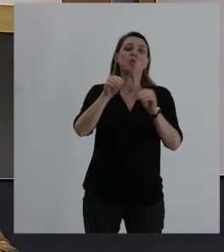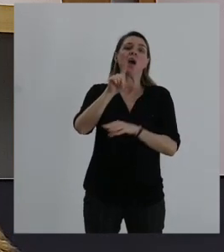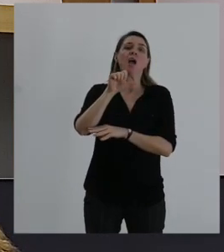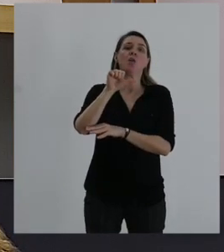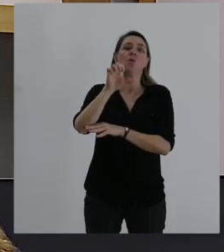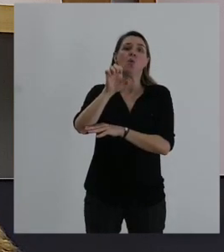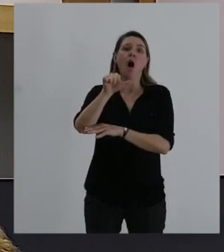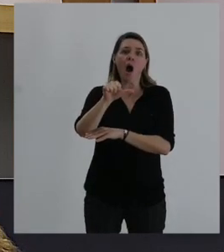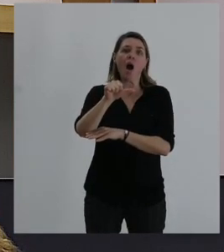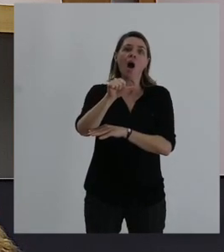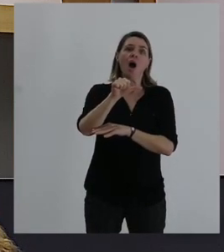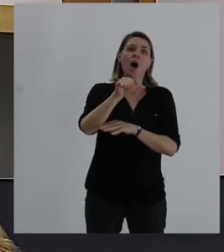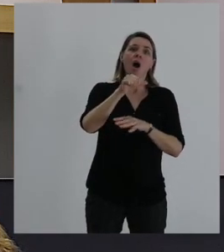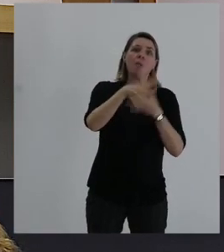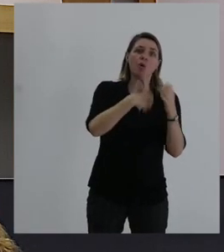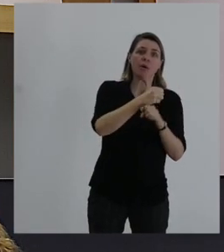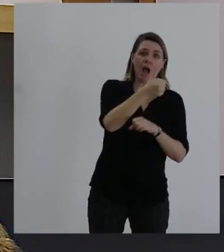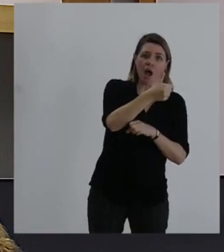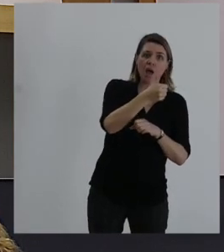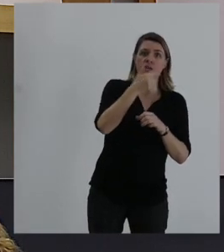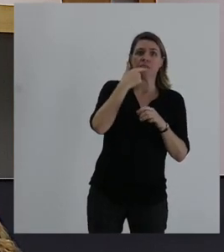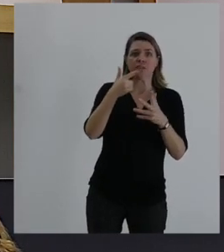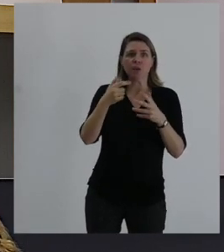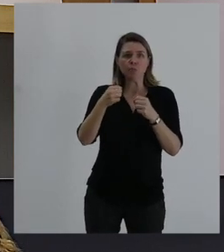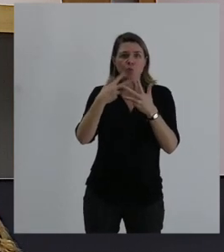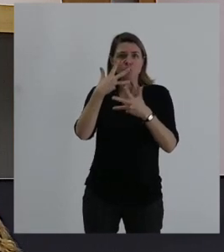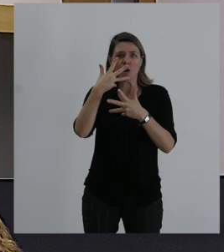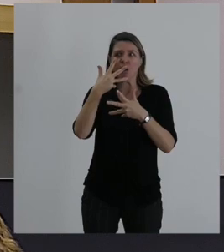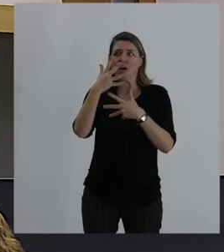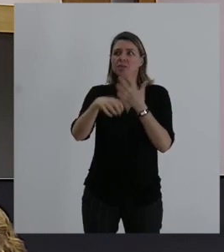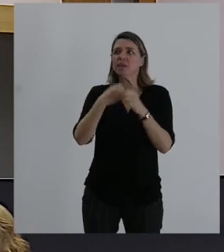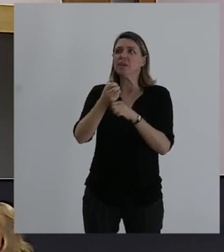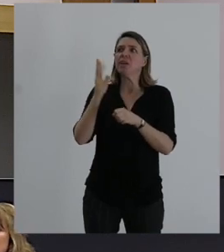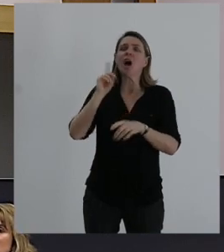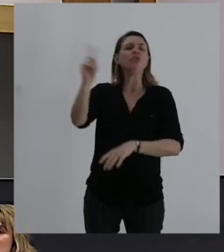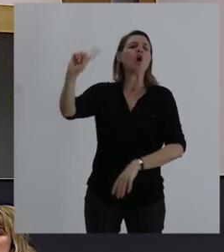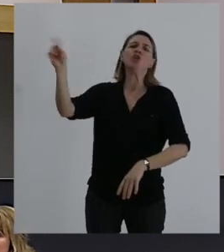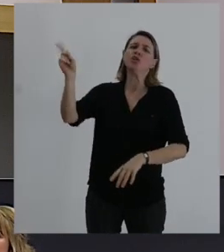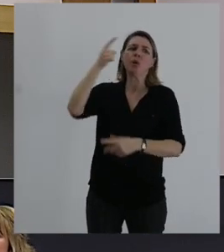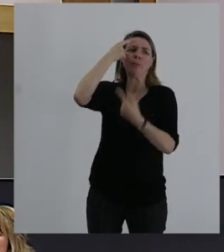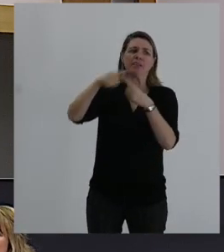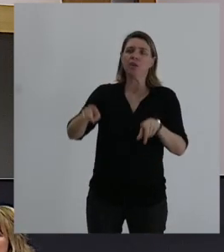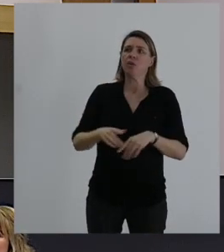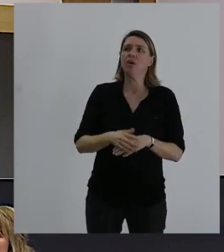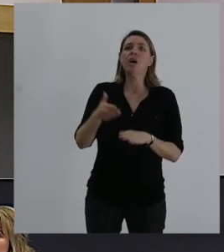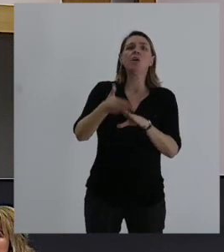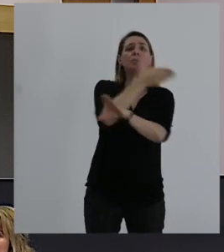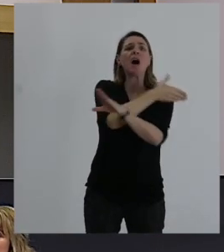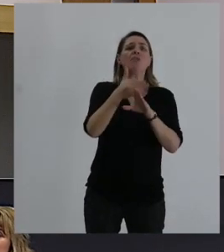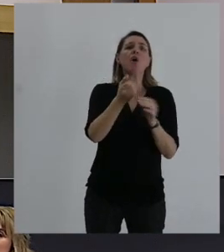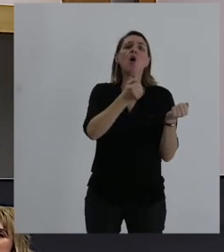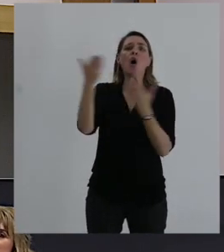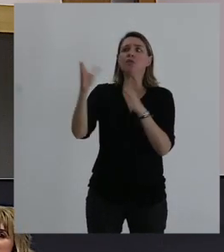L1 sont passés à distance depuis plusieurs années, donc avant l'offre de formation